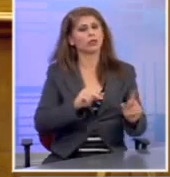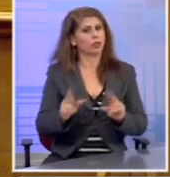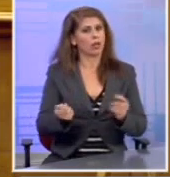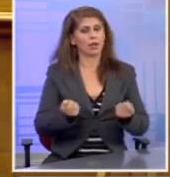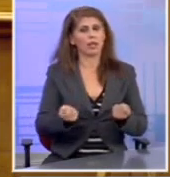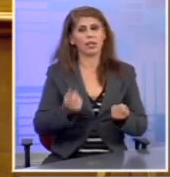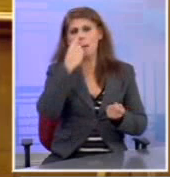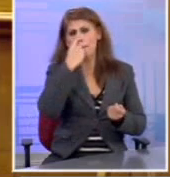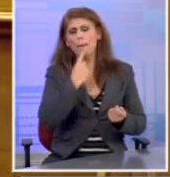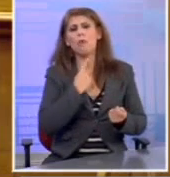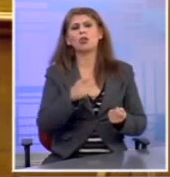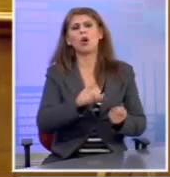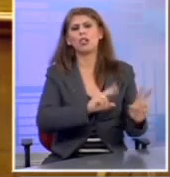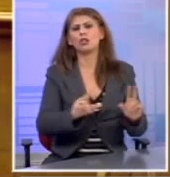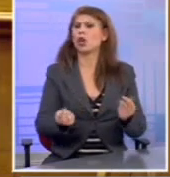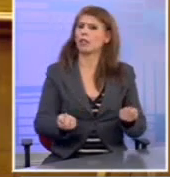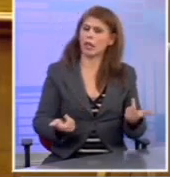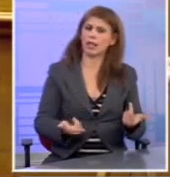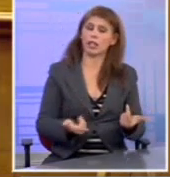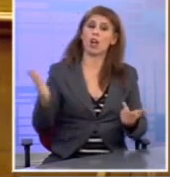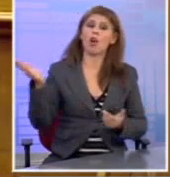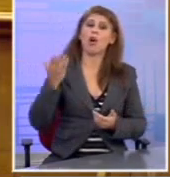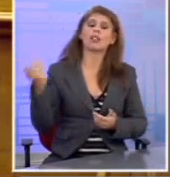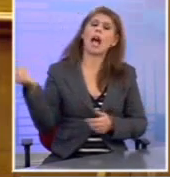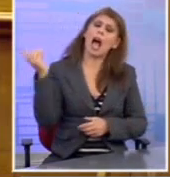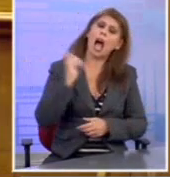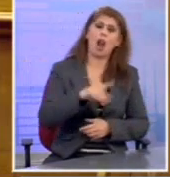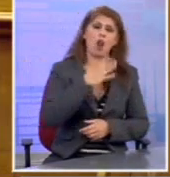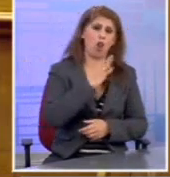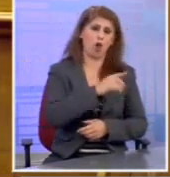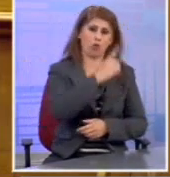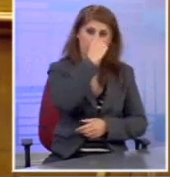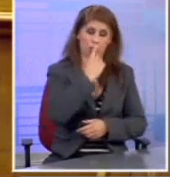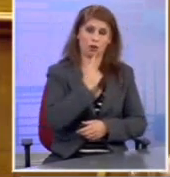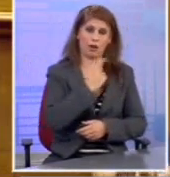στην Πορτογαλία, όταν για άλλους λόγους εκεί